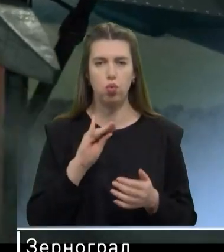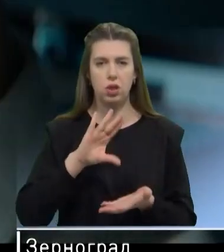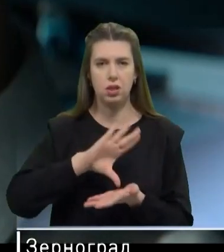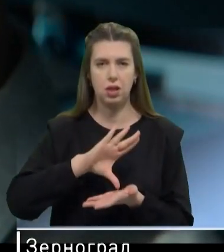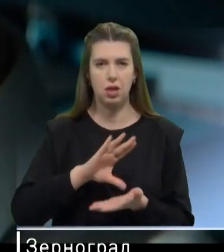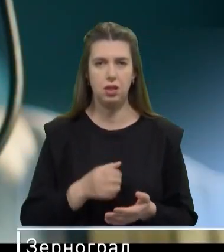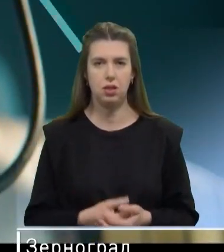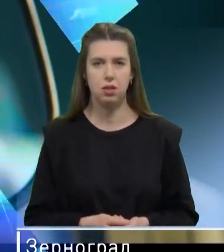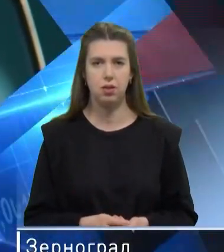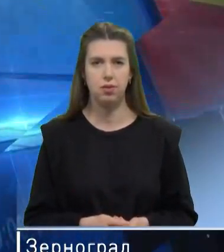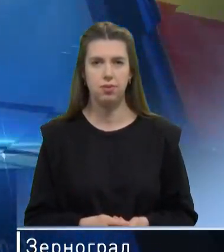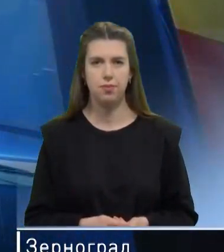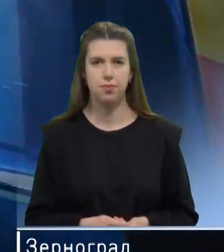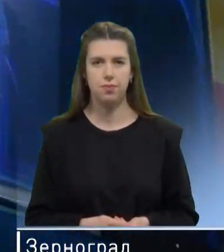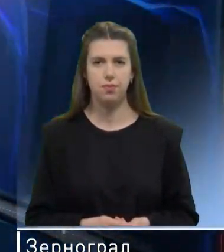столицы.